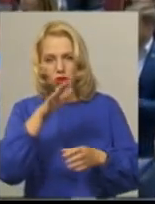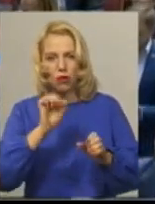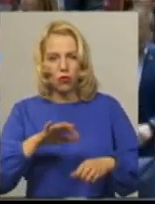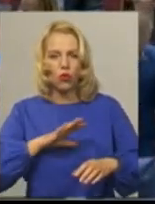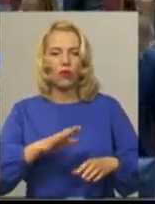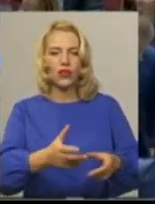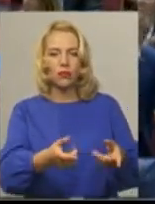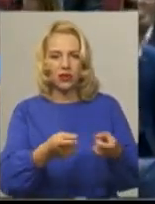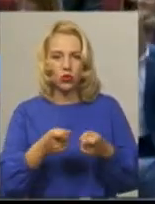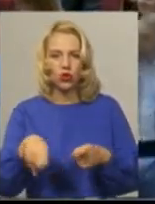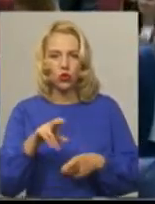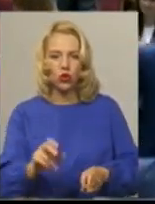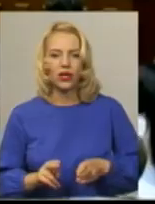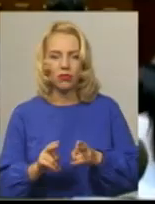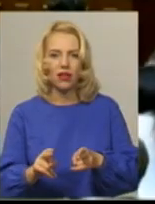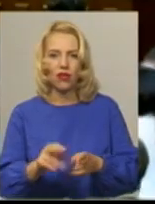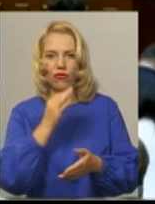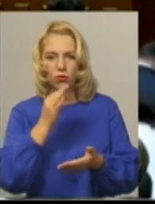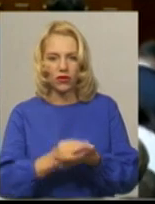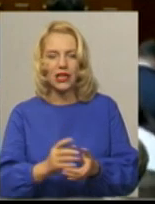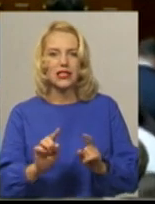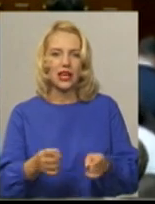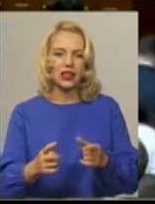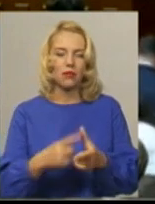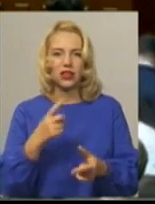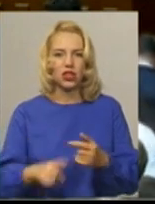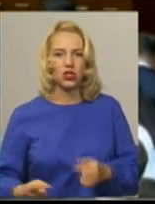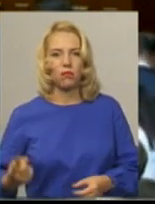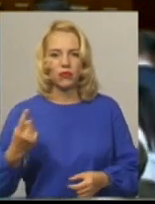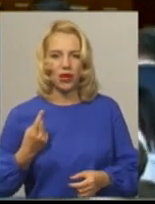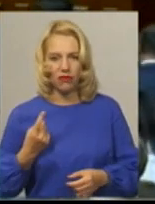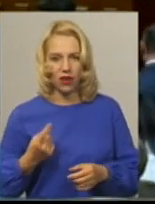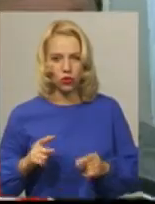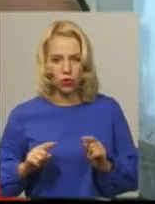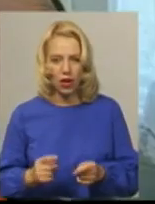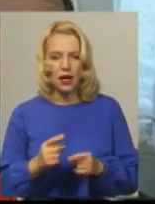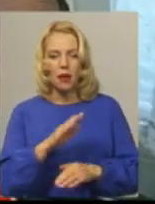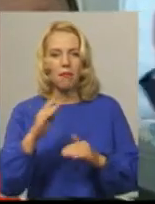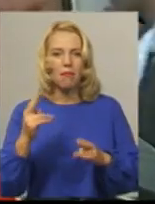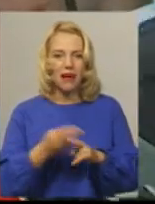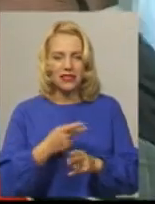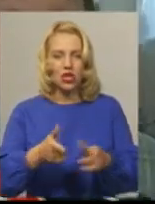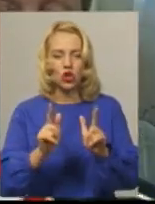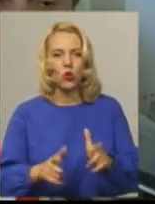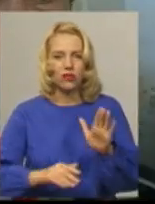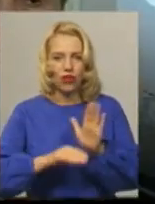кримінальної відповідальності, затримати чи взяти під варту без згоди Верховної Ради. Я сподіваюся,